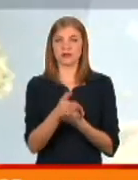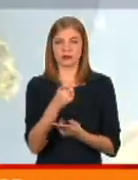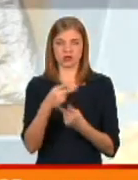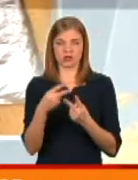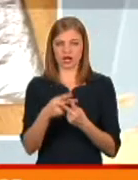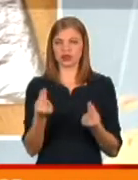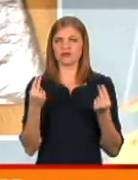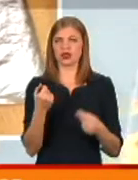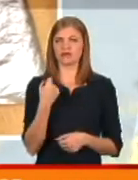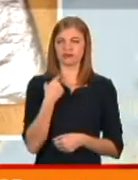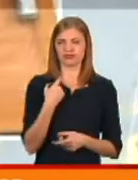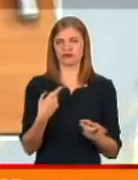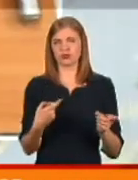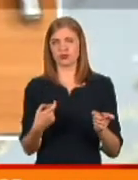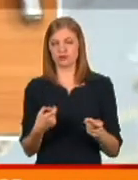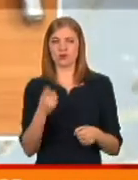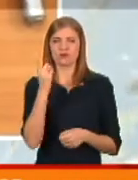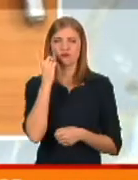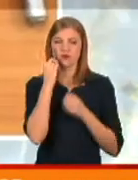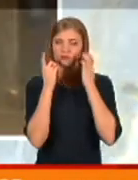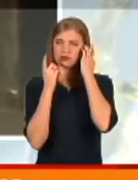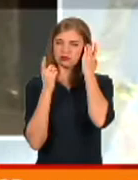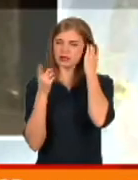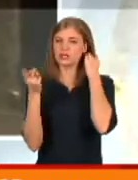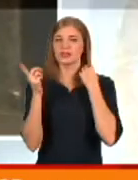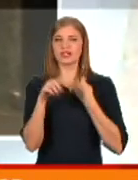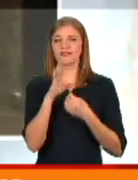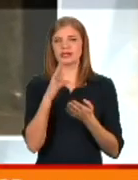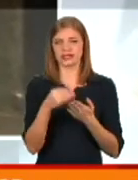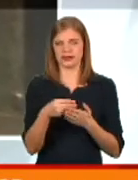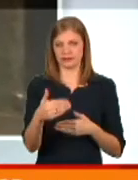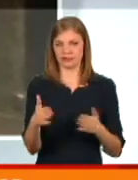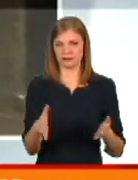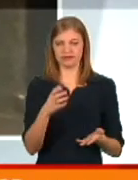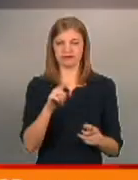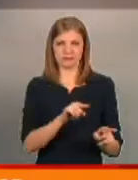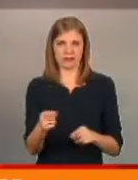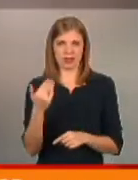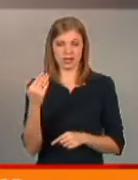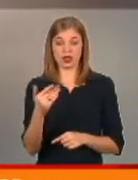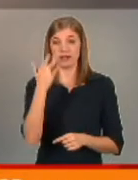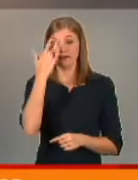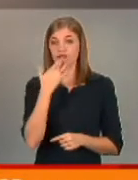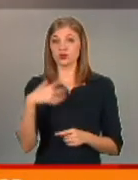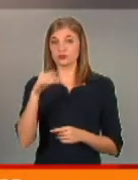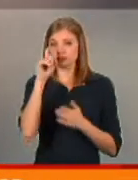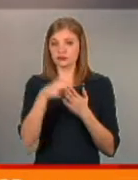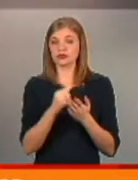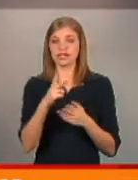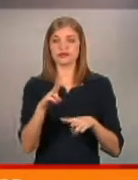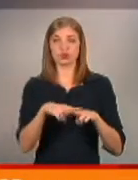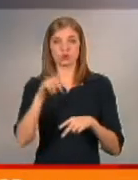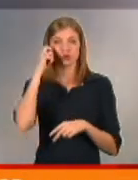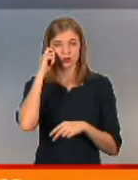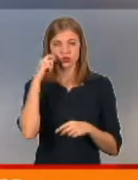ґрат, елітний алкоголь, арсенал зброї, мобільні телефони, ба навіть свій мангал. Улітку вся країна дізналася, як у столичному